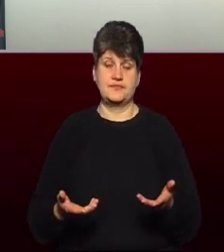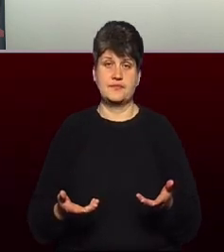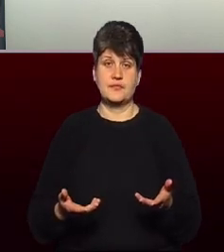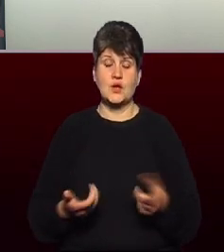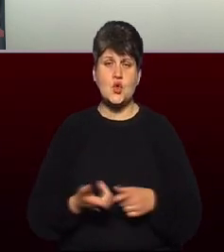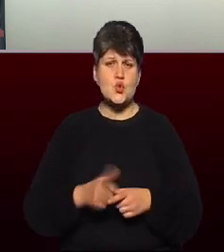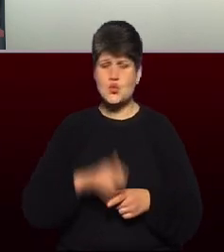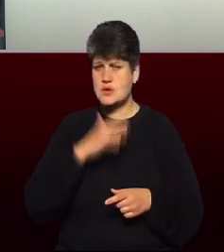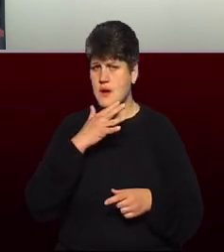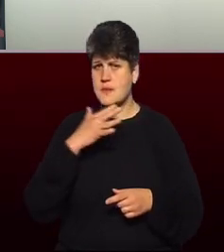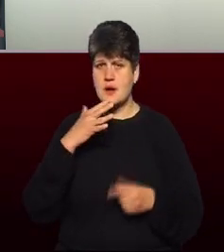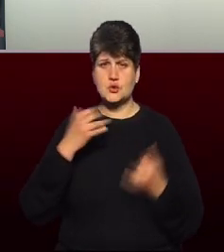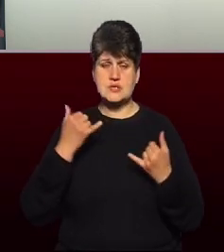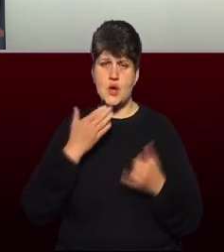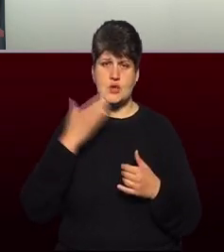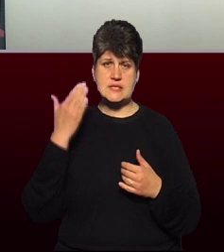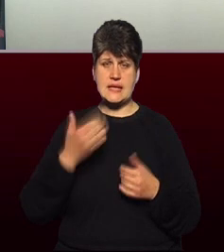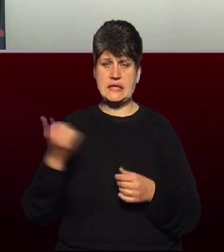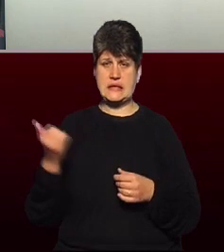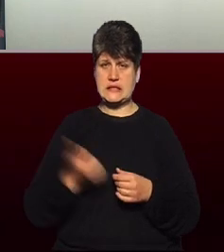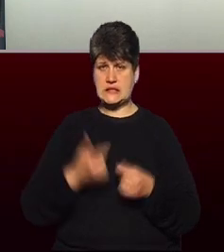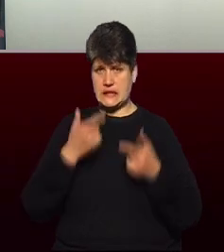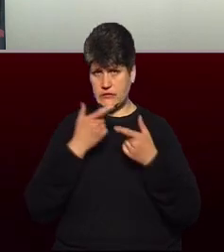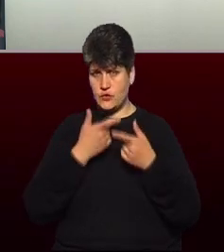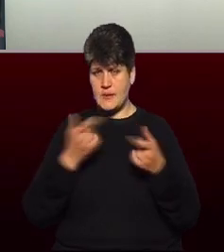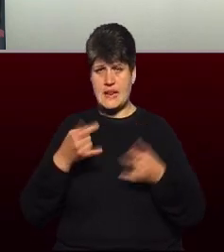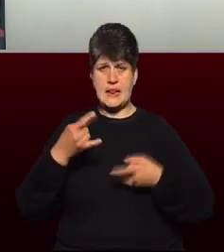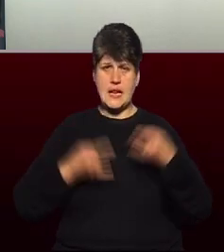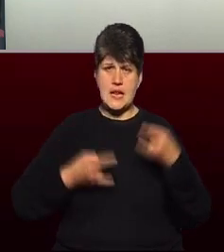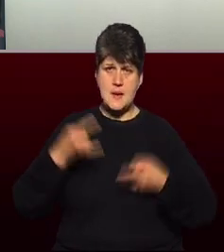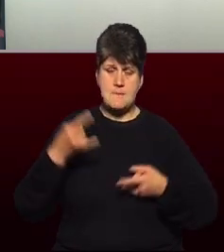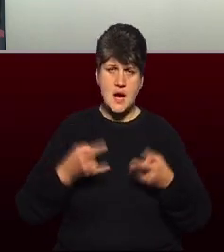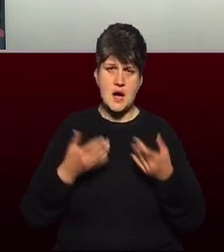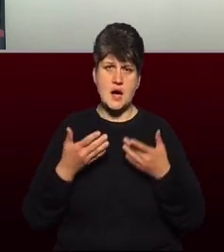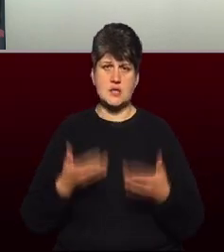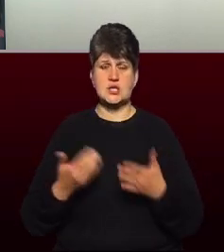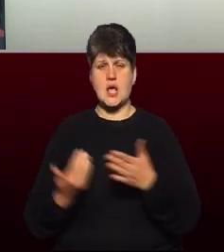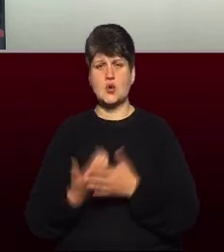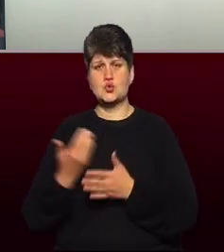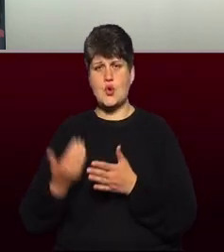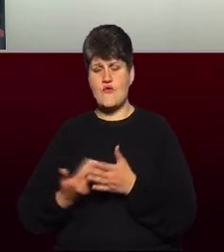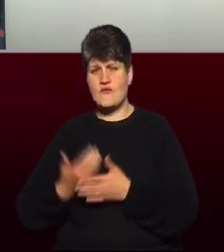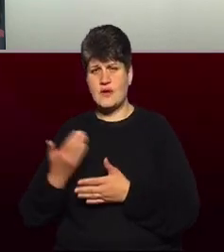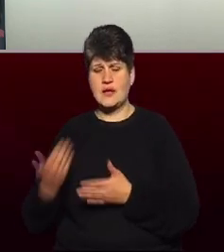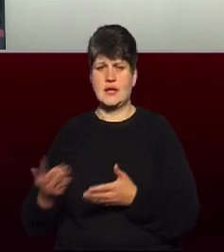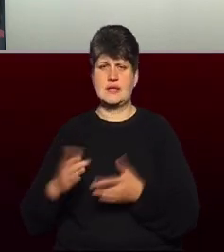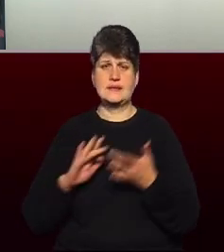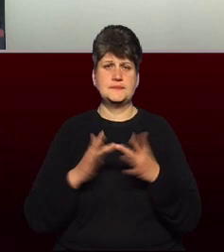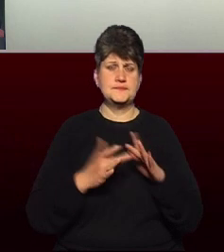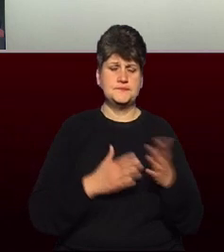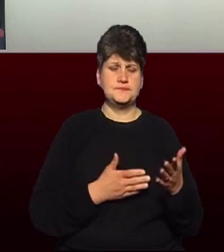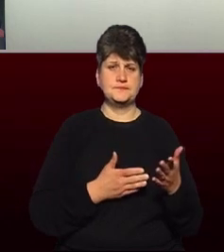останній тиждень інформації з телебачення, з новин, з якихось соцмереж переходимо